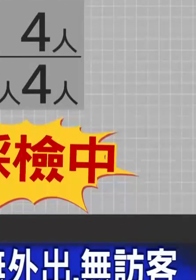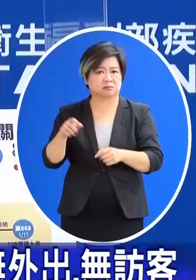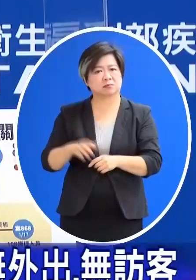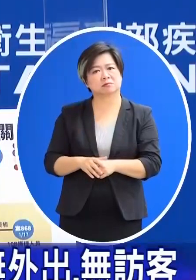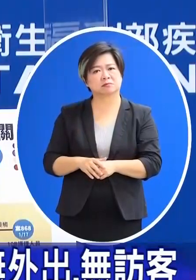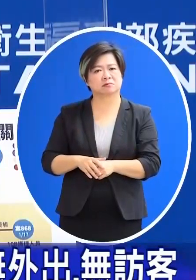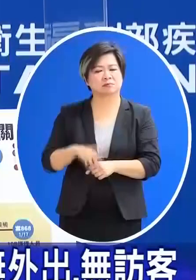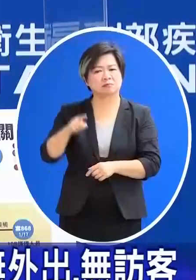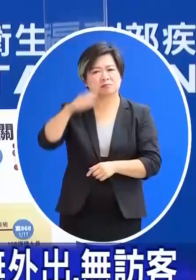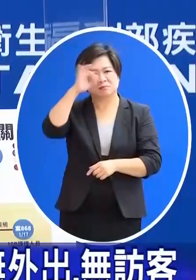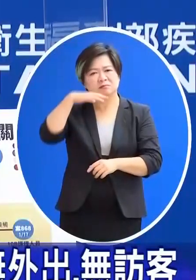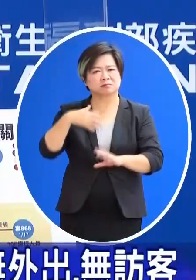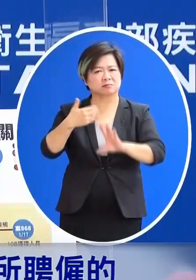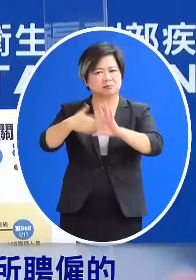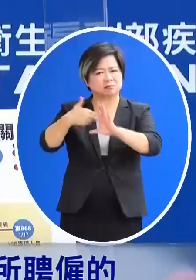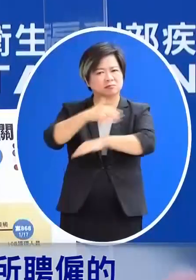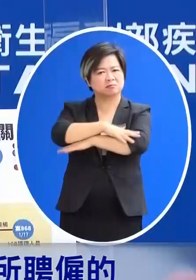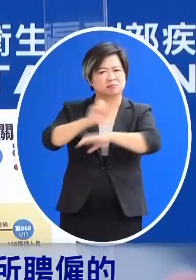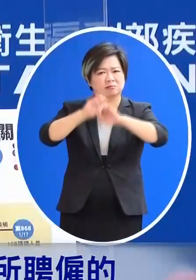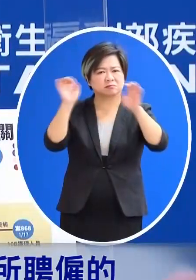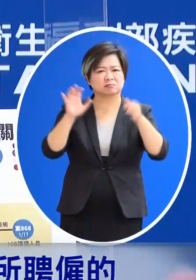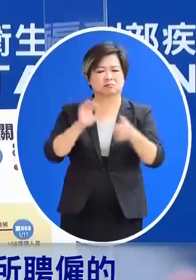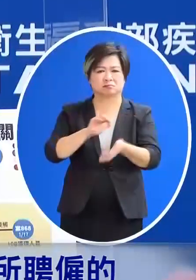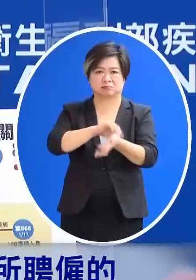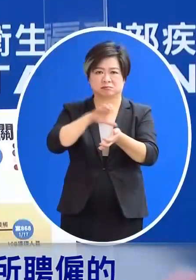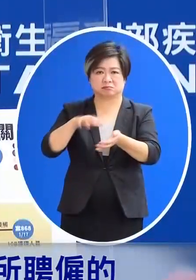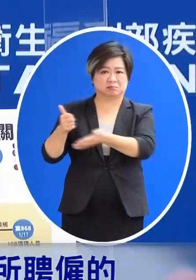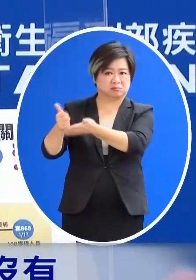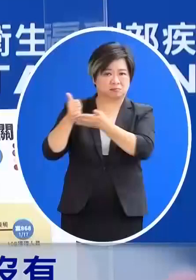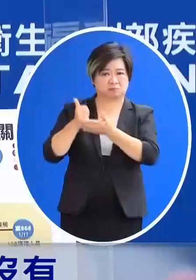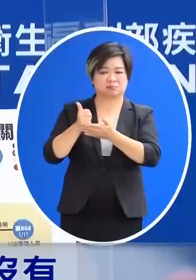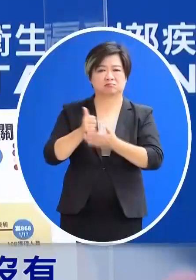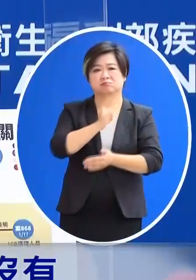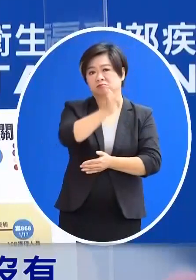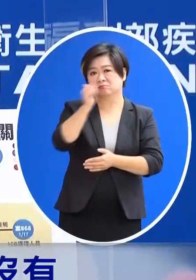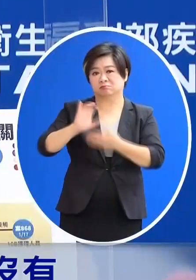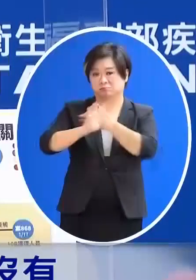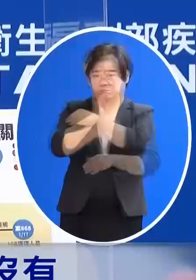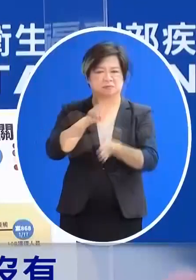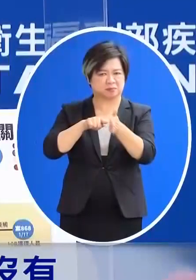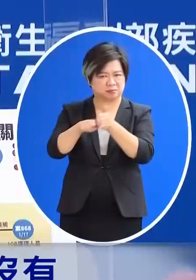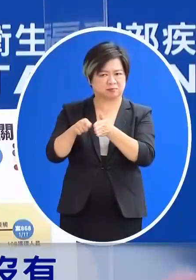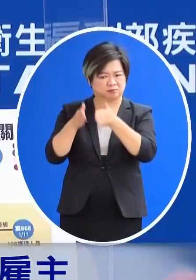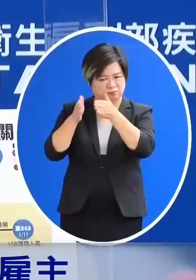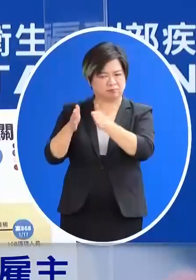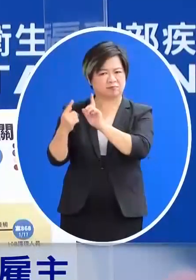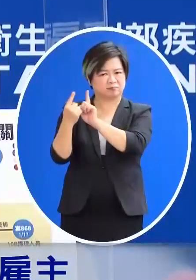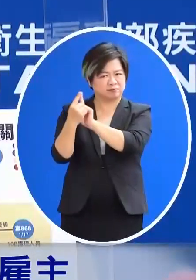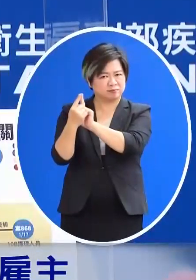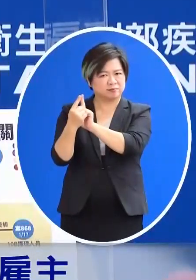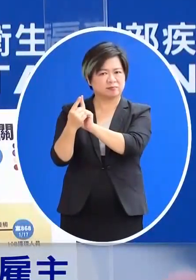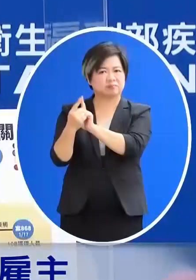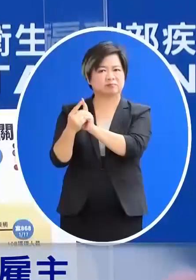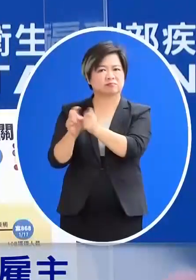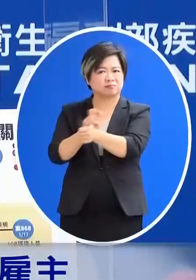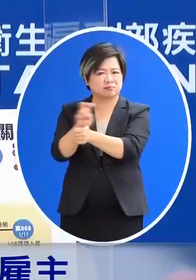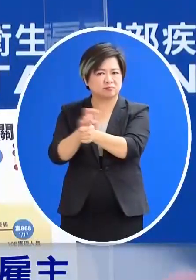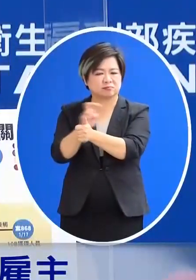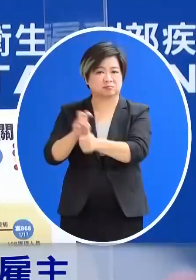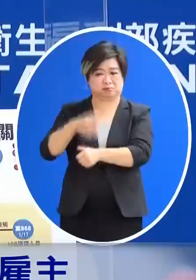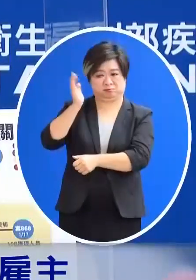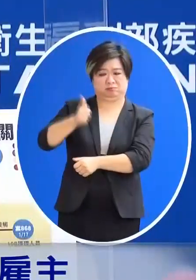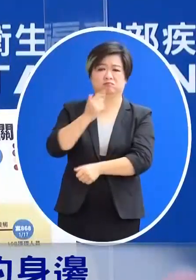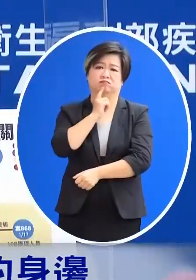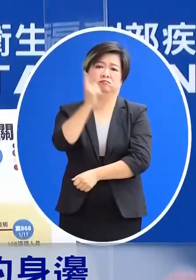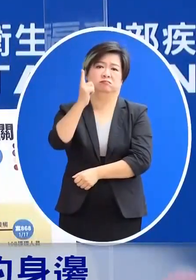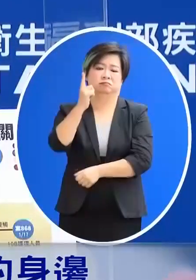采检。 有些新闻讲说，是不是医院所聘雇的这样流动型的外看，没有，是一个外看，那单一的雇主，